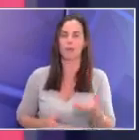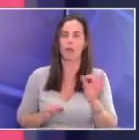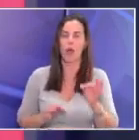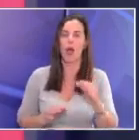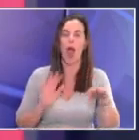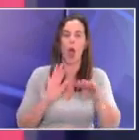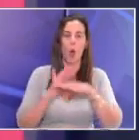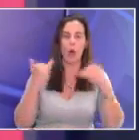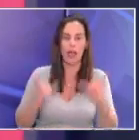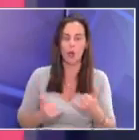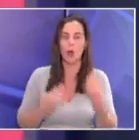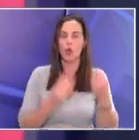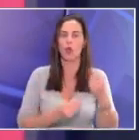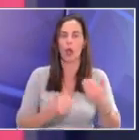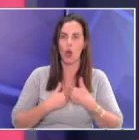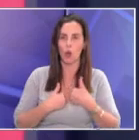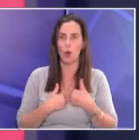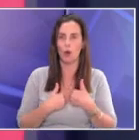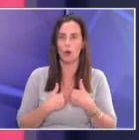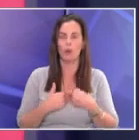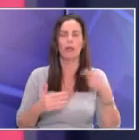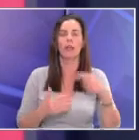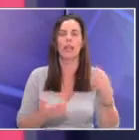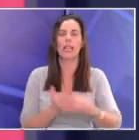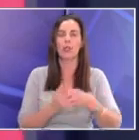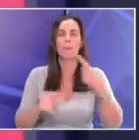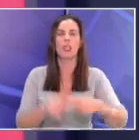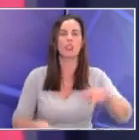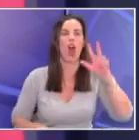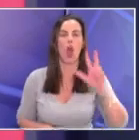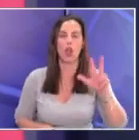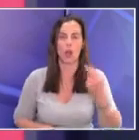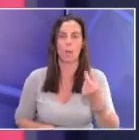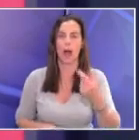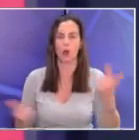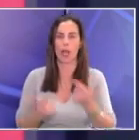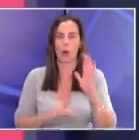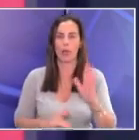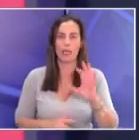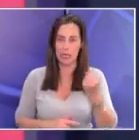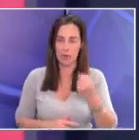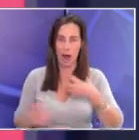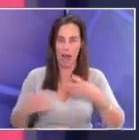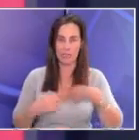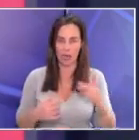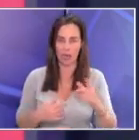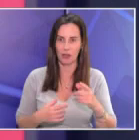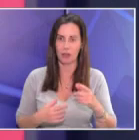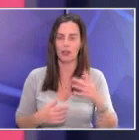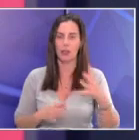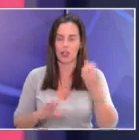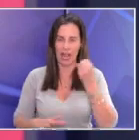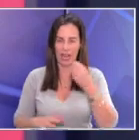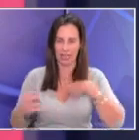כי החוק היום מאפשר לנו, על פי החוק, לקנוס פי שלושה מעלות האירוע. זאת אומרת שאם ההצגה שלקחה את